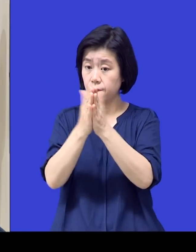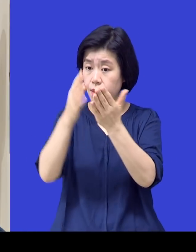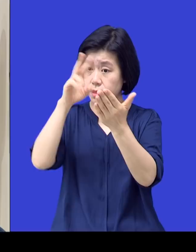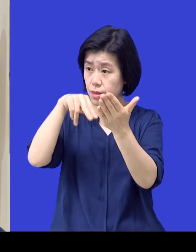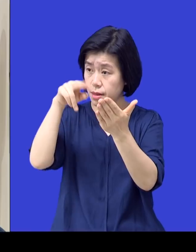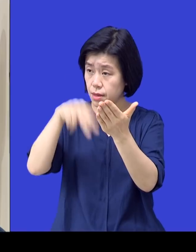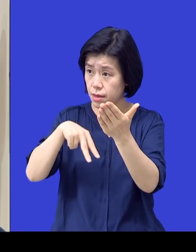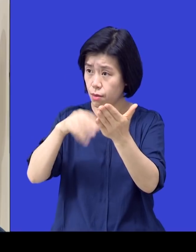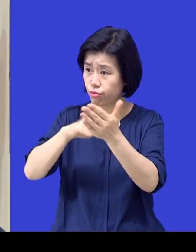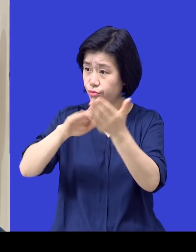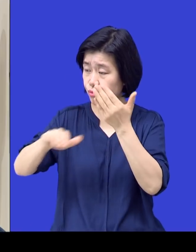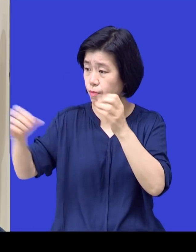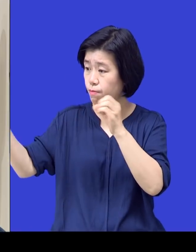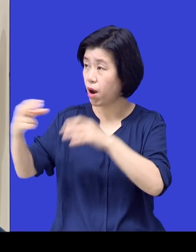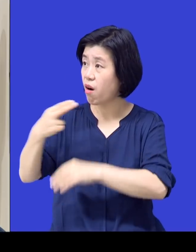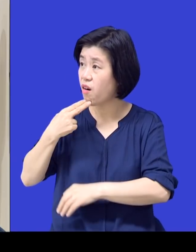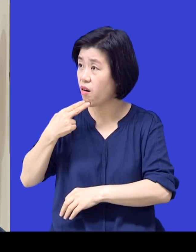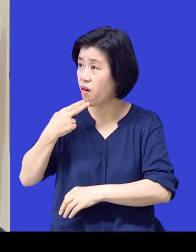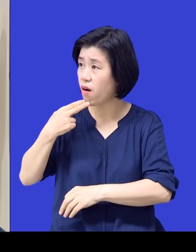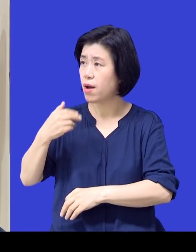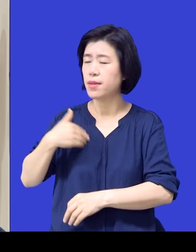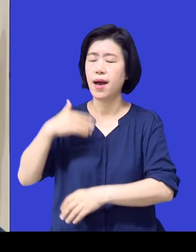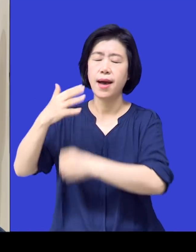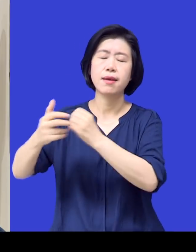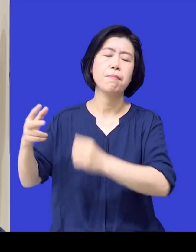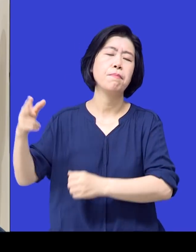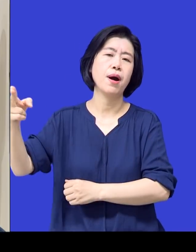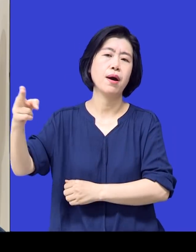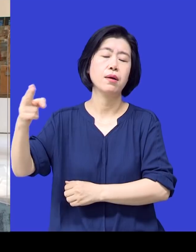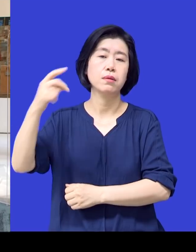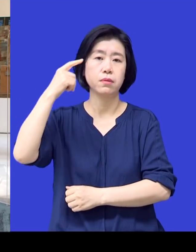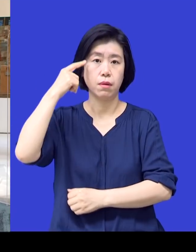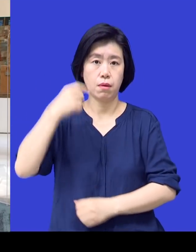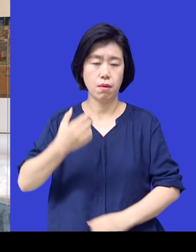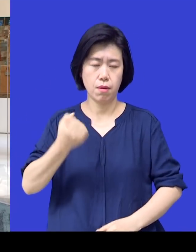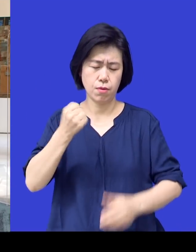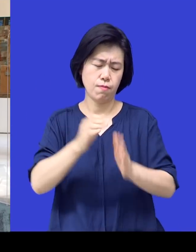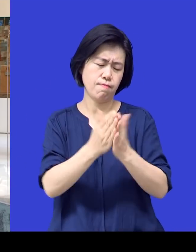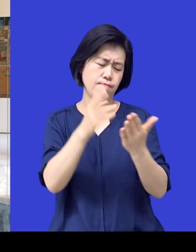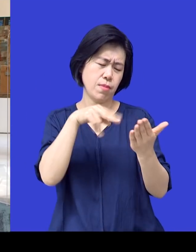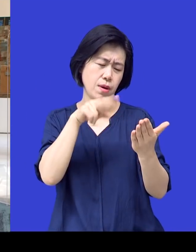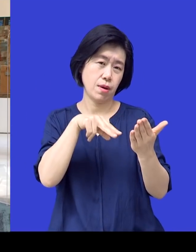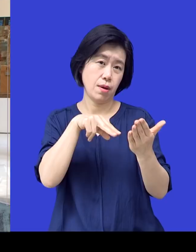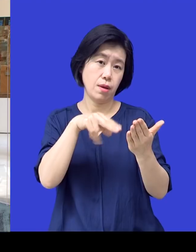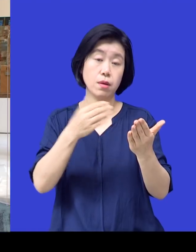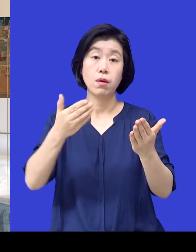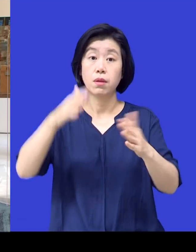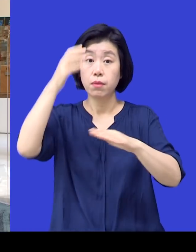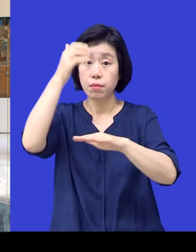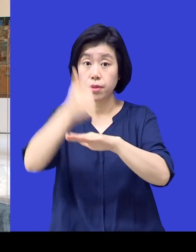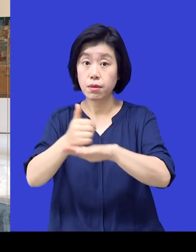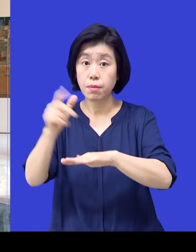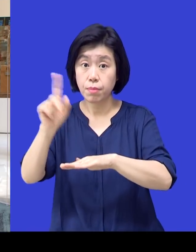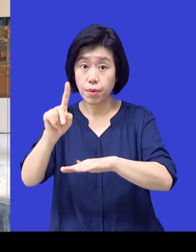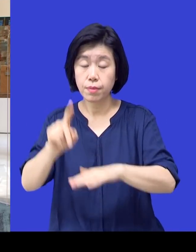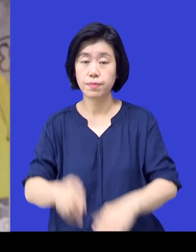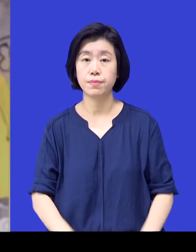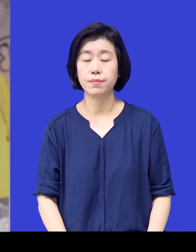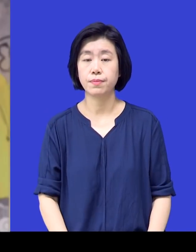네. 근데 결국에는 나를 어디까지 데리고 가셨냐면 네. 포기하게 하셨어요. 그러니까 뭐냐면